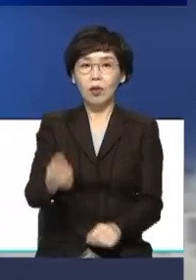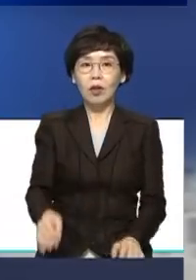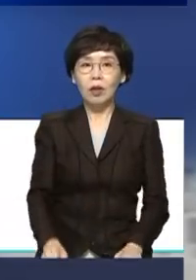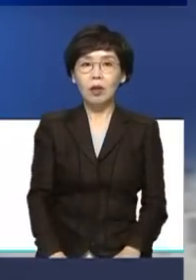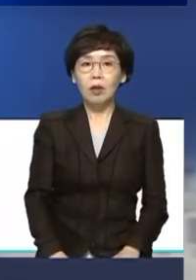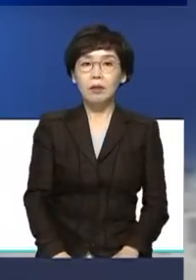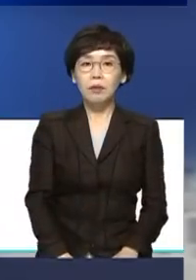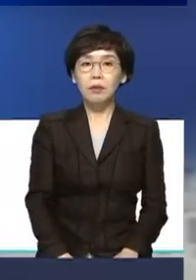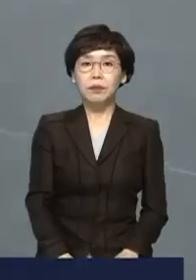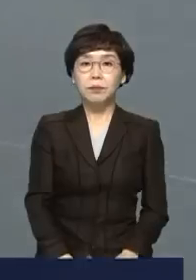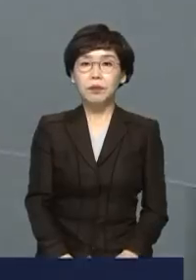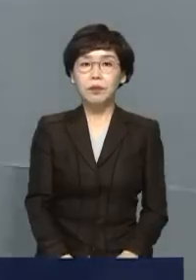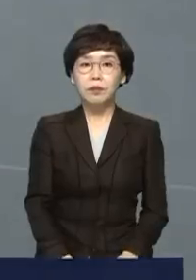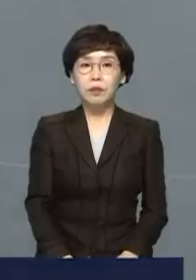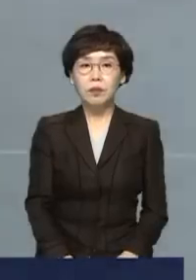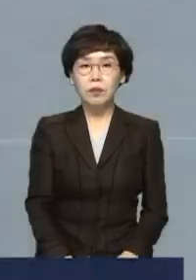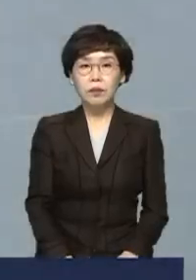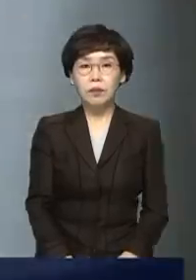보도입니다.